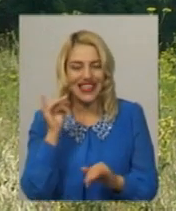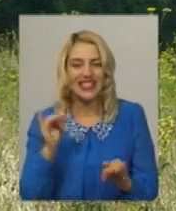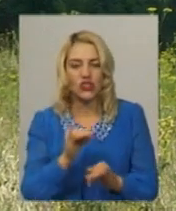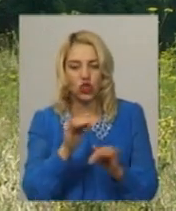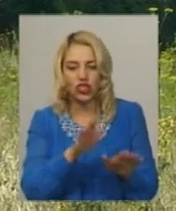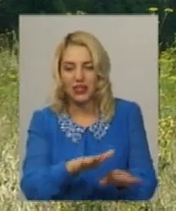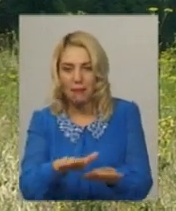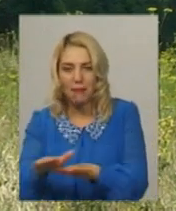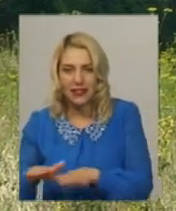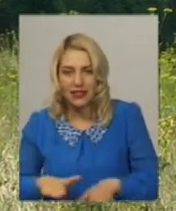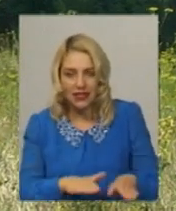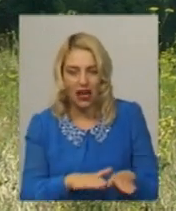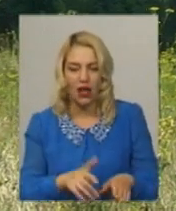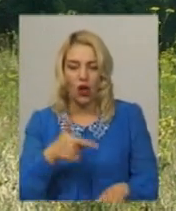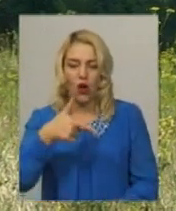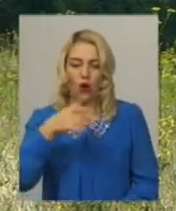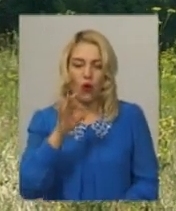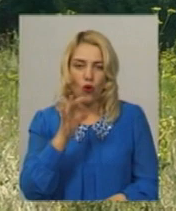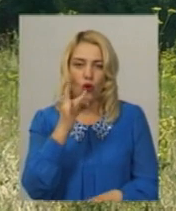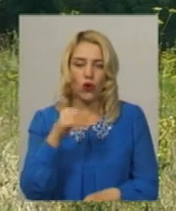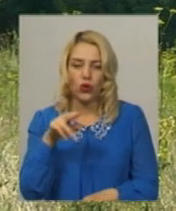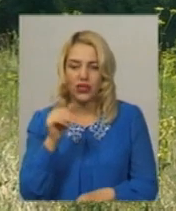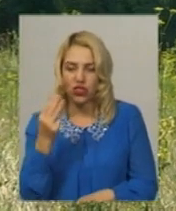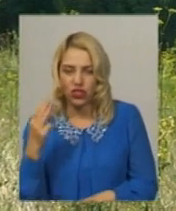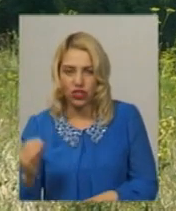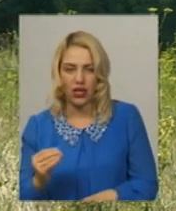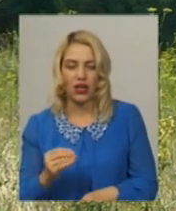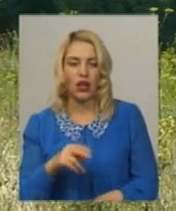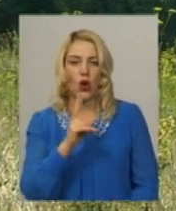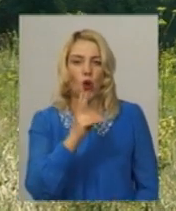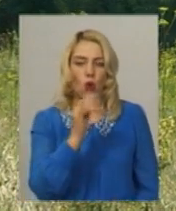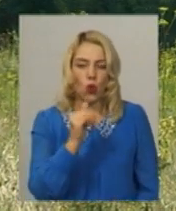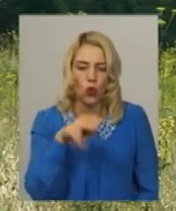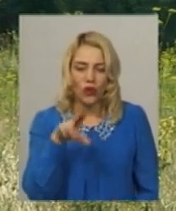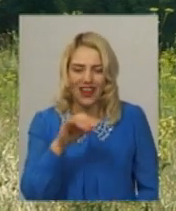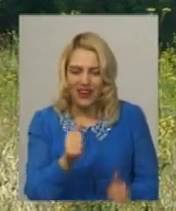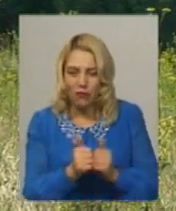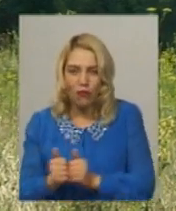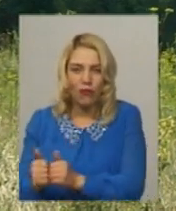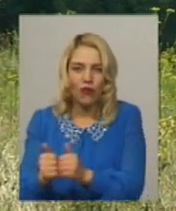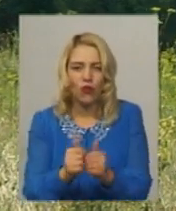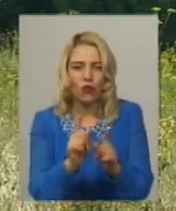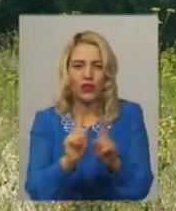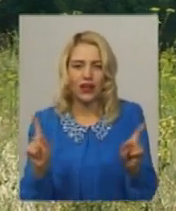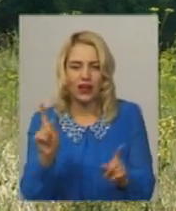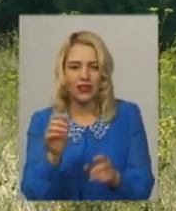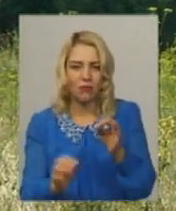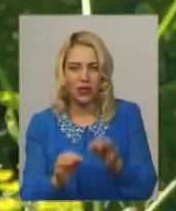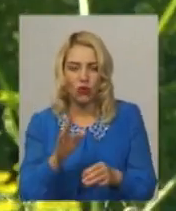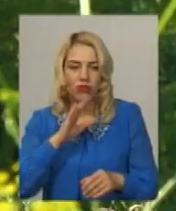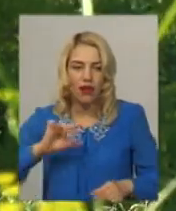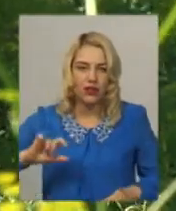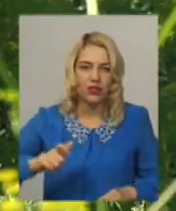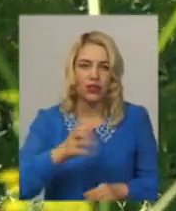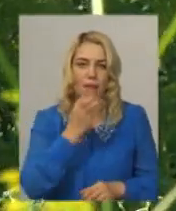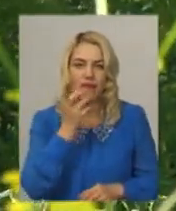історичні місця, городище, літописне місто Кудин теж поруч, унікальна природа, річка Південний Буг. На